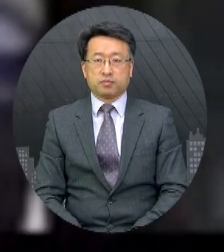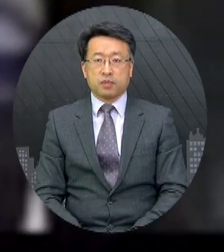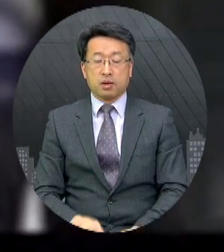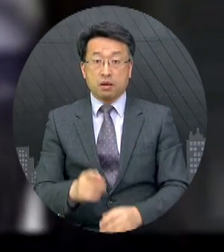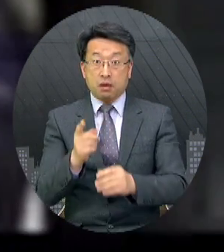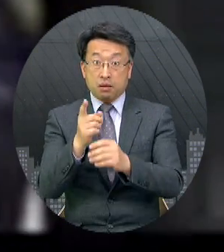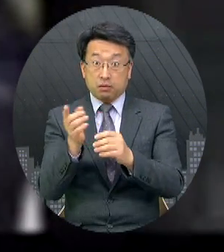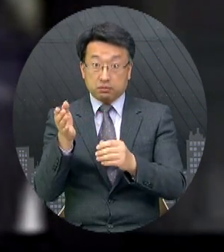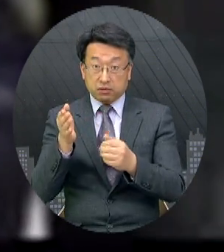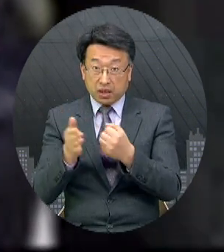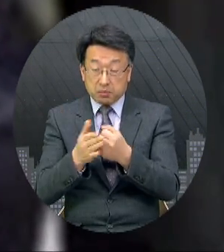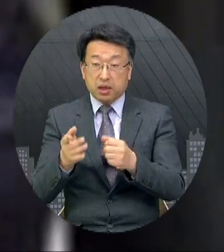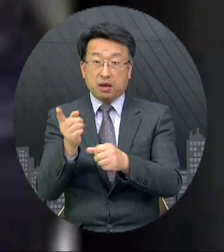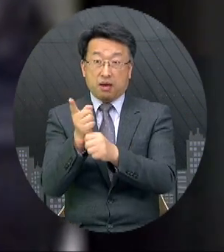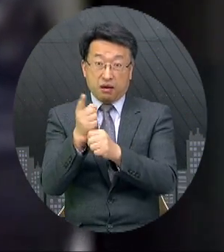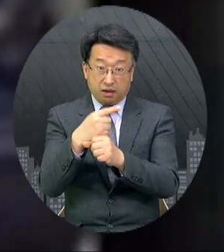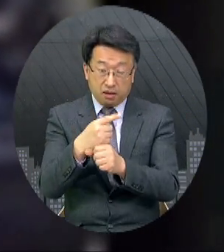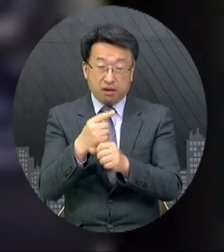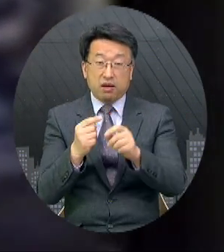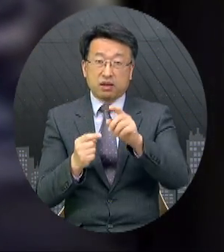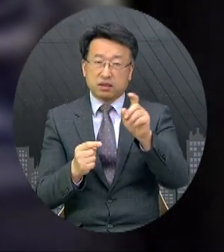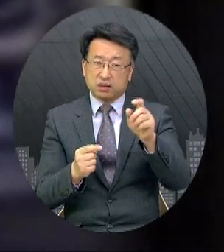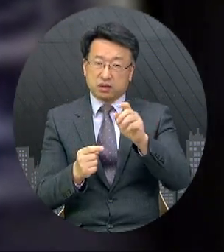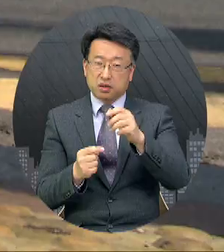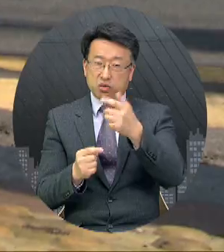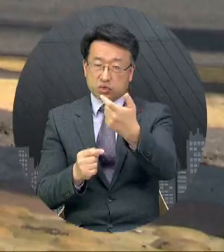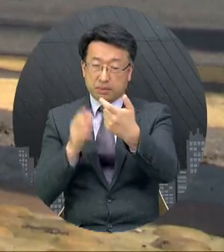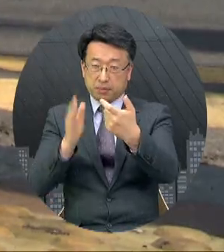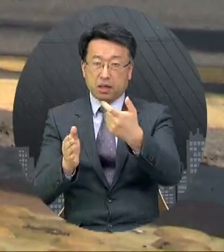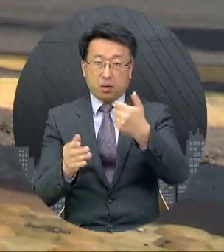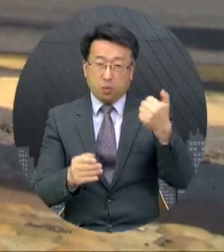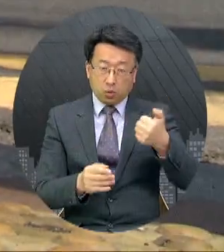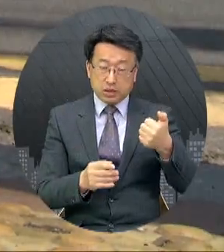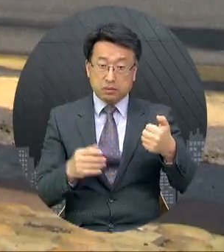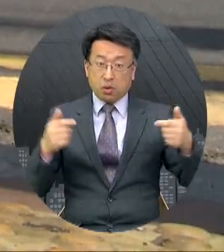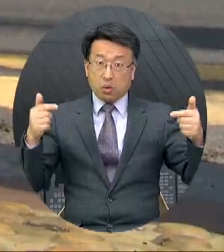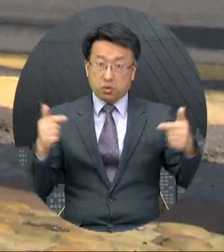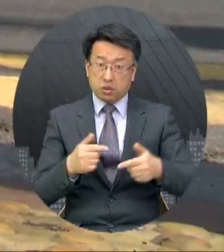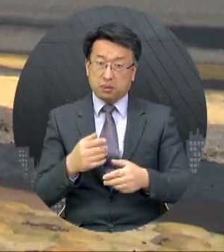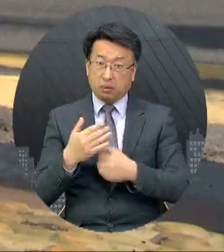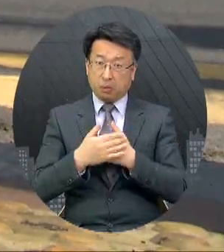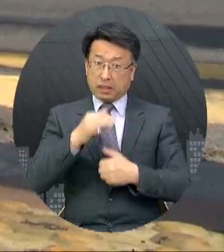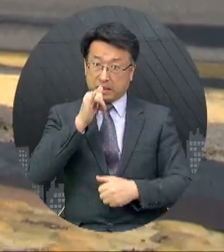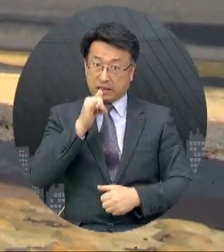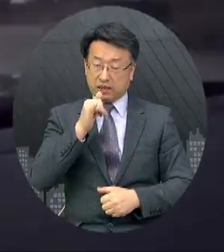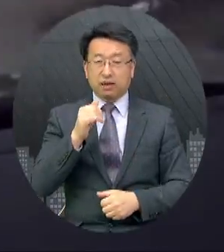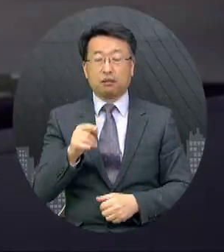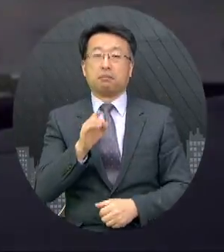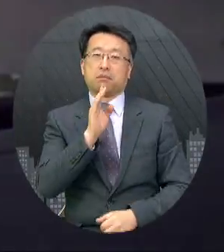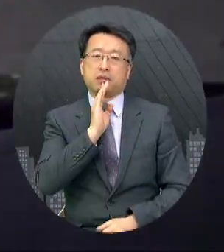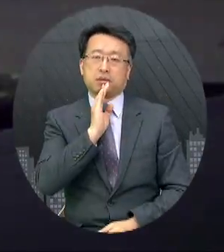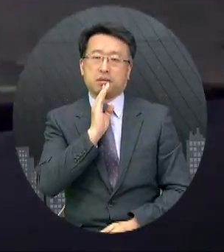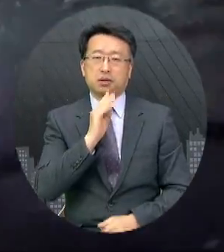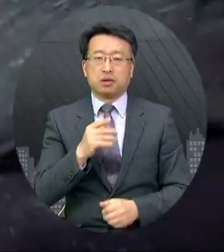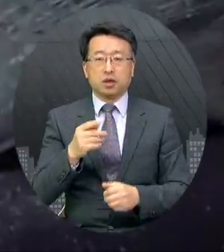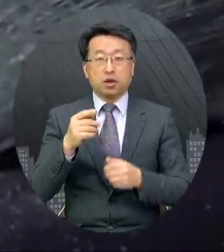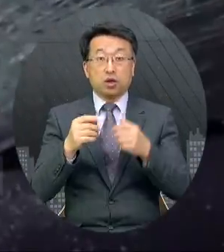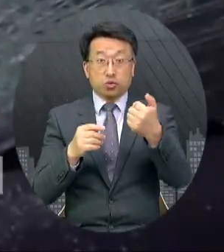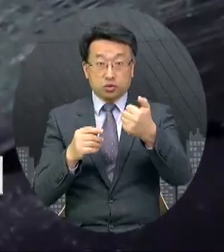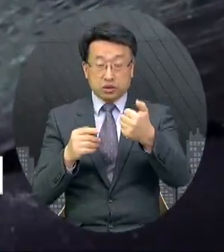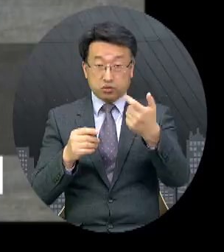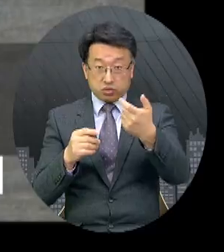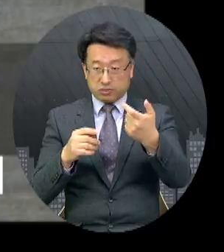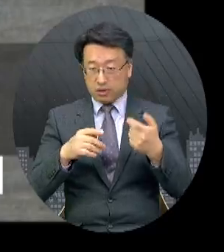속도를 10km 낮춘다고 크게 달라질까 싶지만 그렇지 않습니다. 시속 60km로 달리는 차에